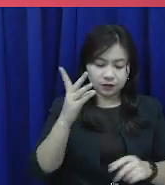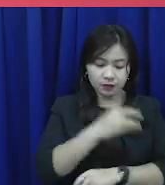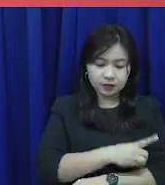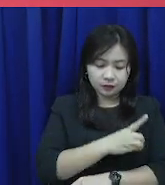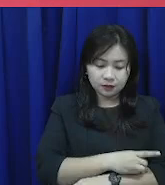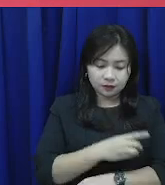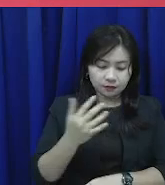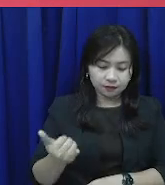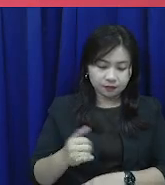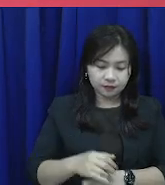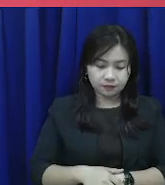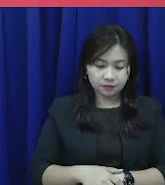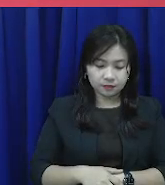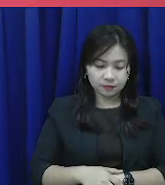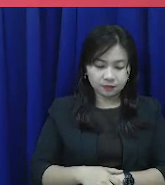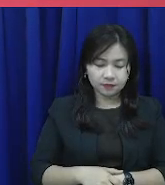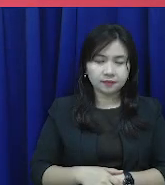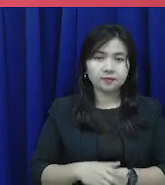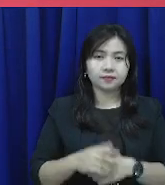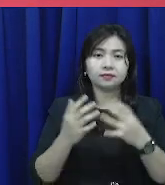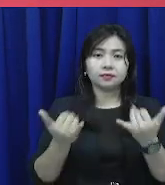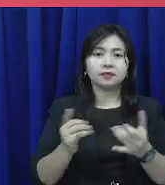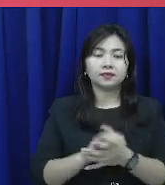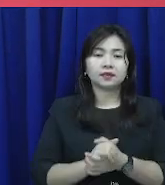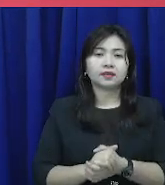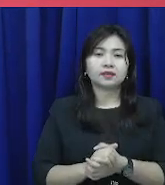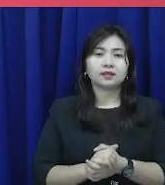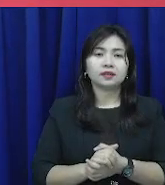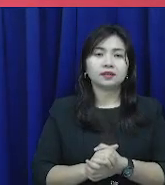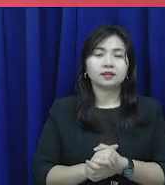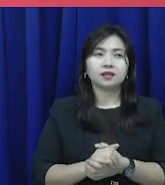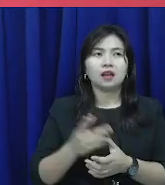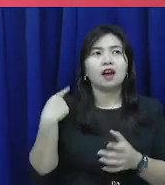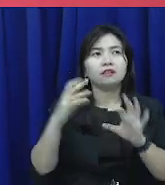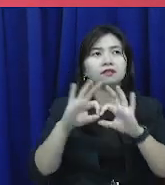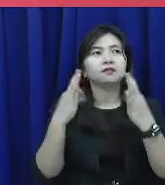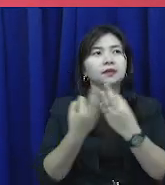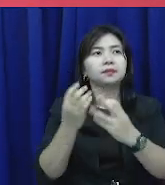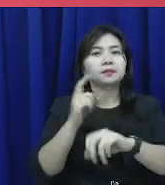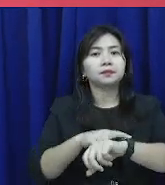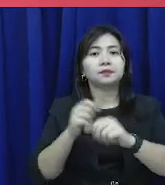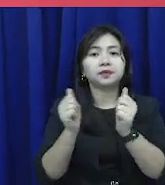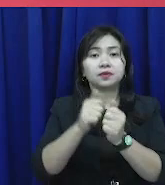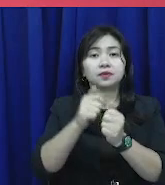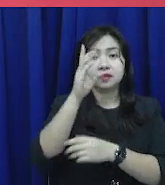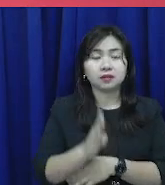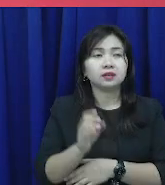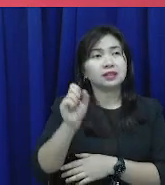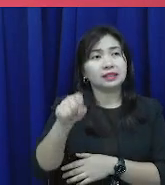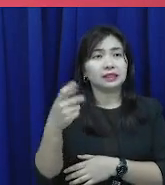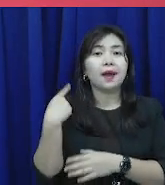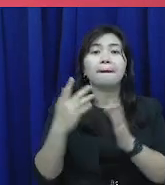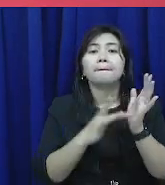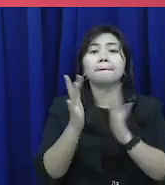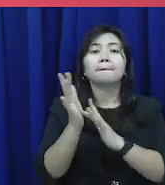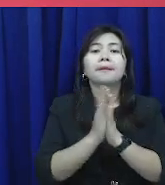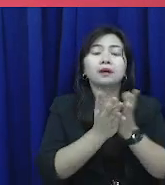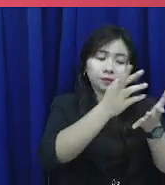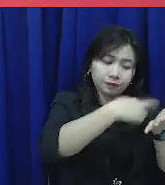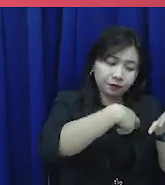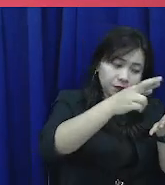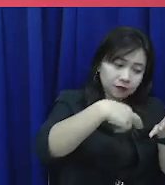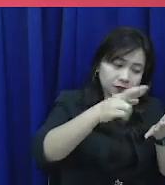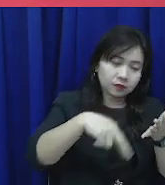lang the church we have our family time with God may seed ka na kaagad you see that may nagba-bible reading sa area may seed ka na